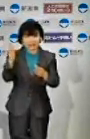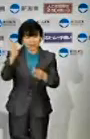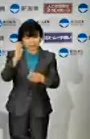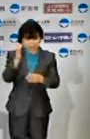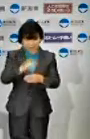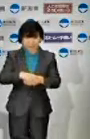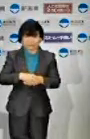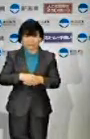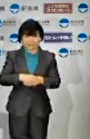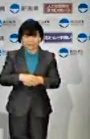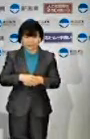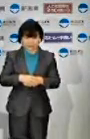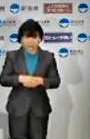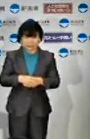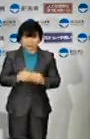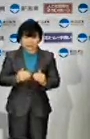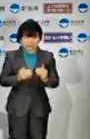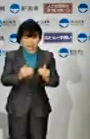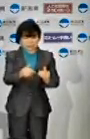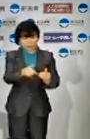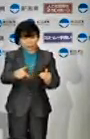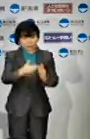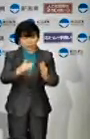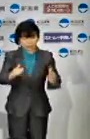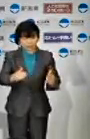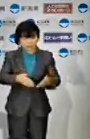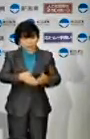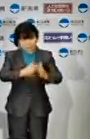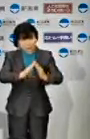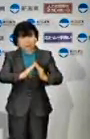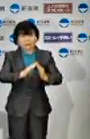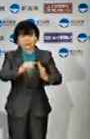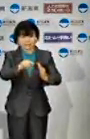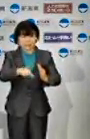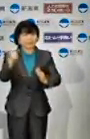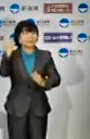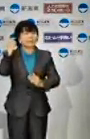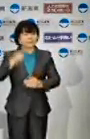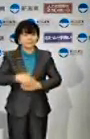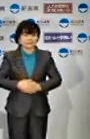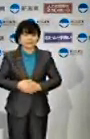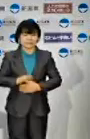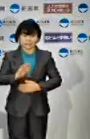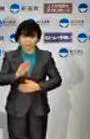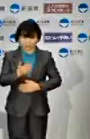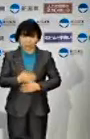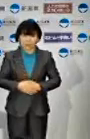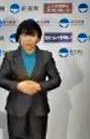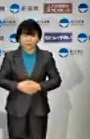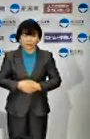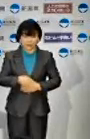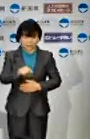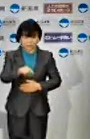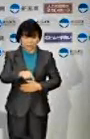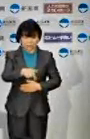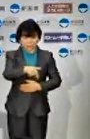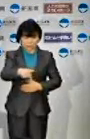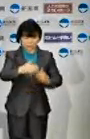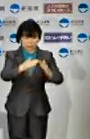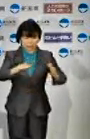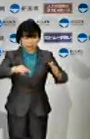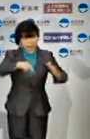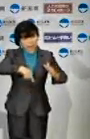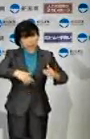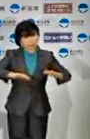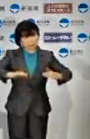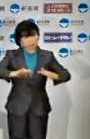協議会を立ち上げる、振興部会ですかね、を立ち上げるという話は聞いておりますが、その振興部会の、議論